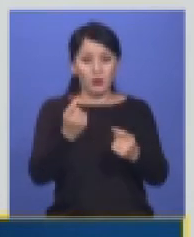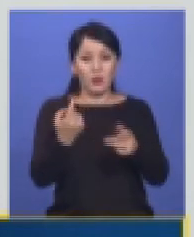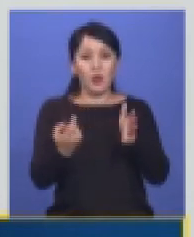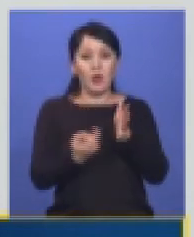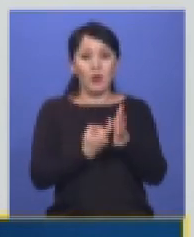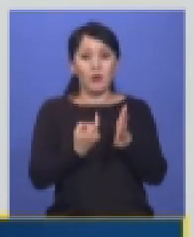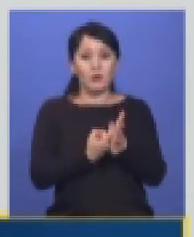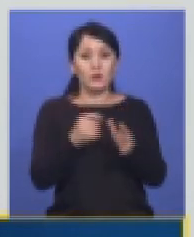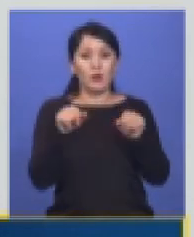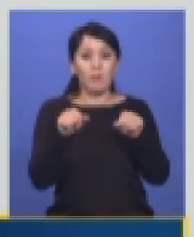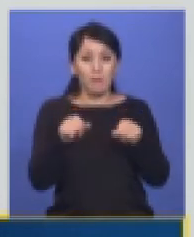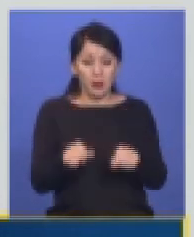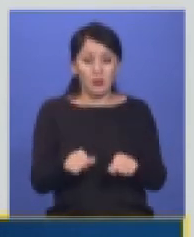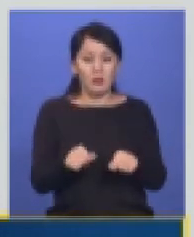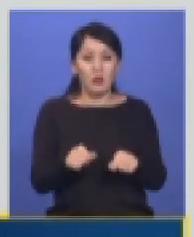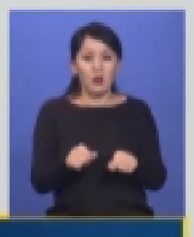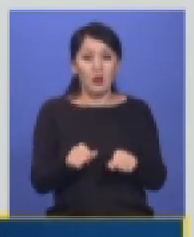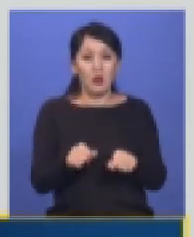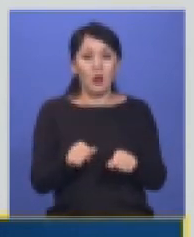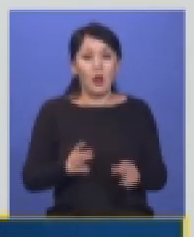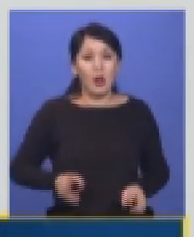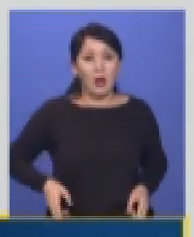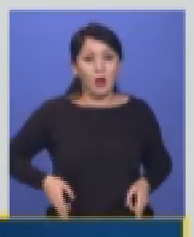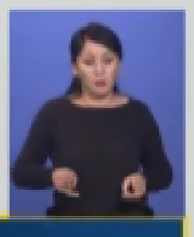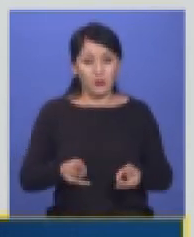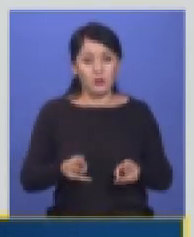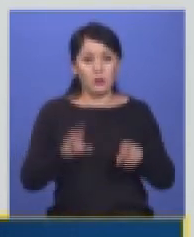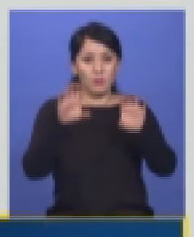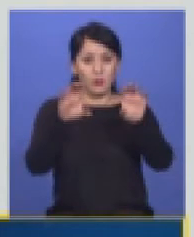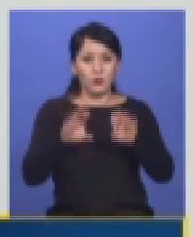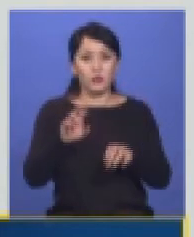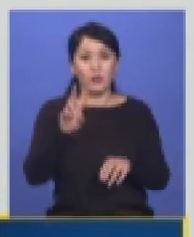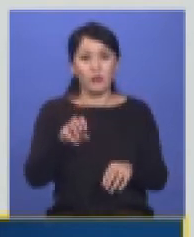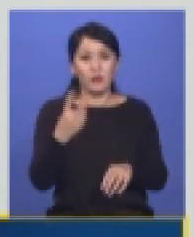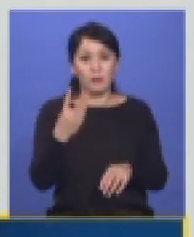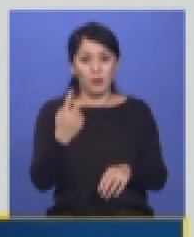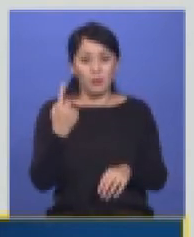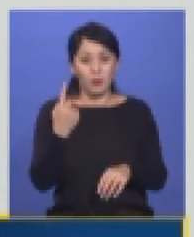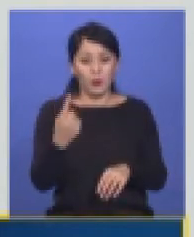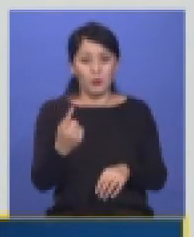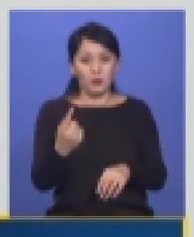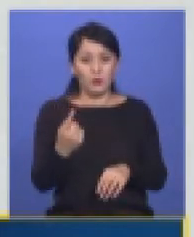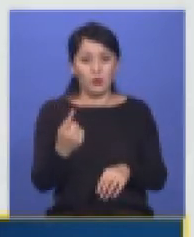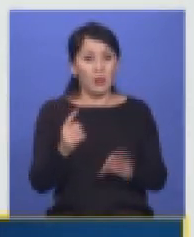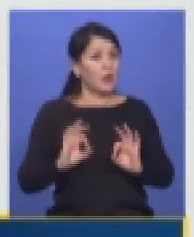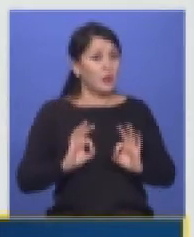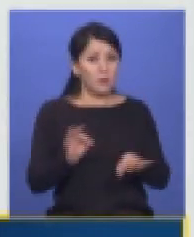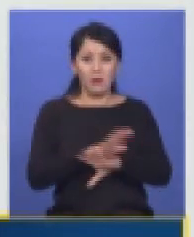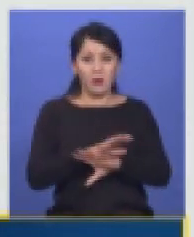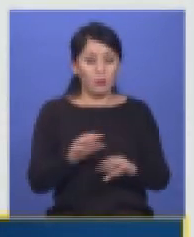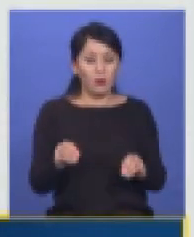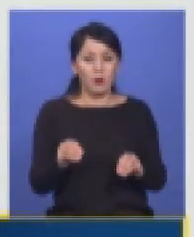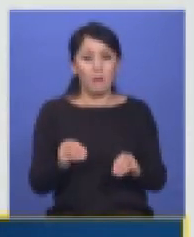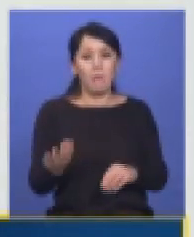тергеудің мүддесіне сәйкес, сонымен қатар осы қылмыстық процесті кодексінің 201 бабына сәйкес біз толыққанды жария ете алмаймыз, және